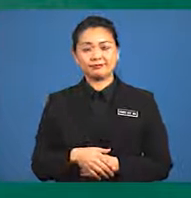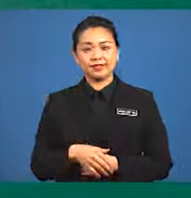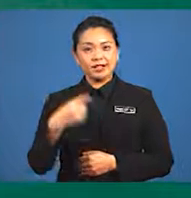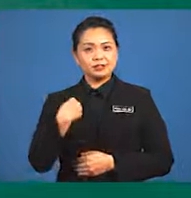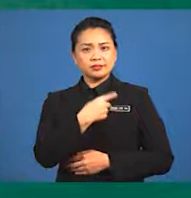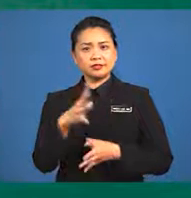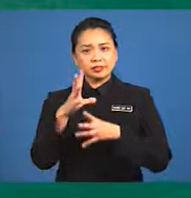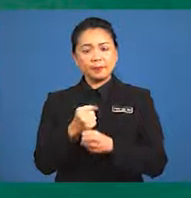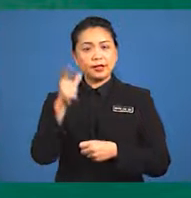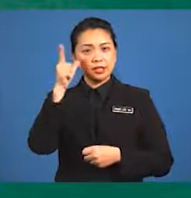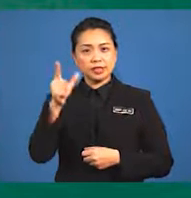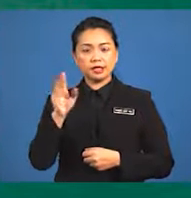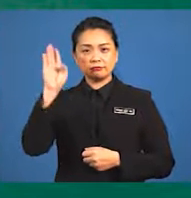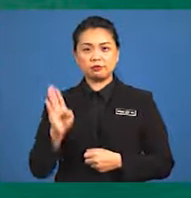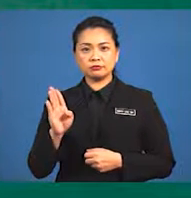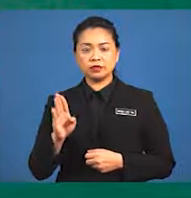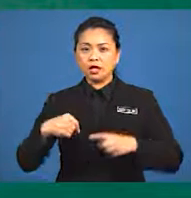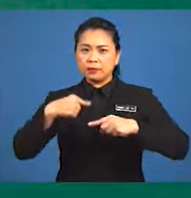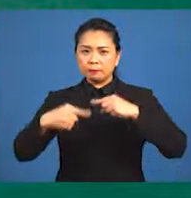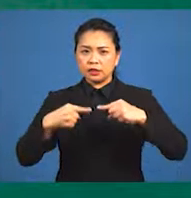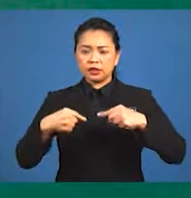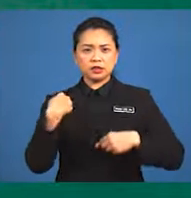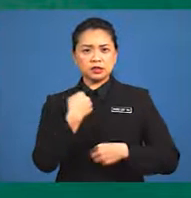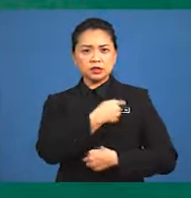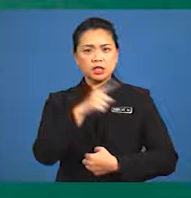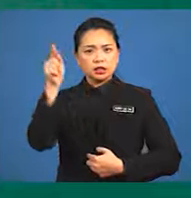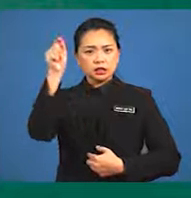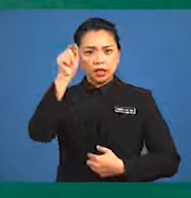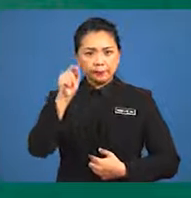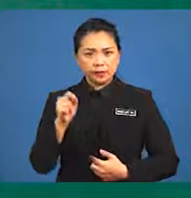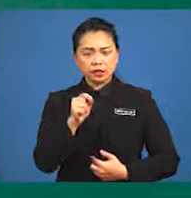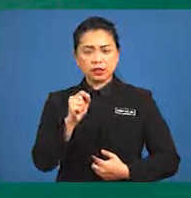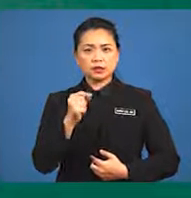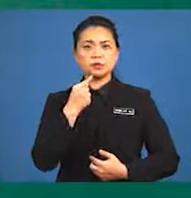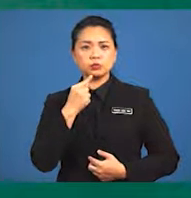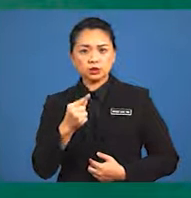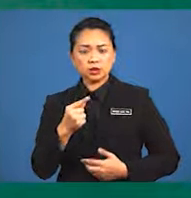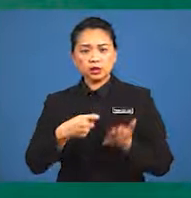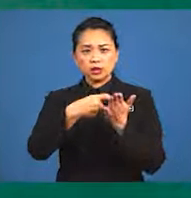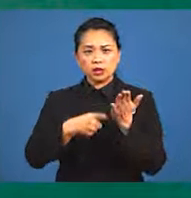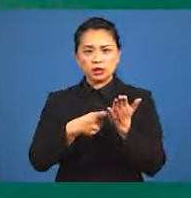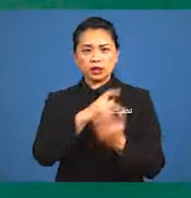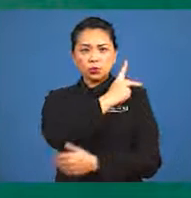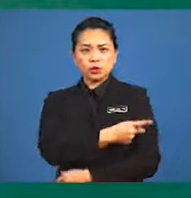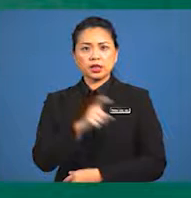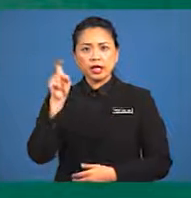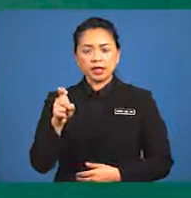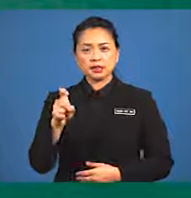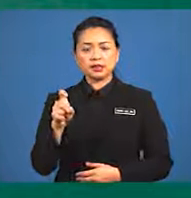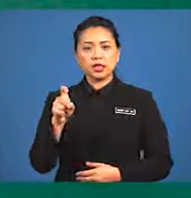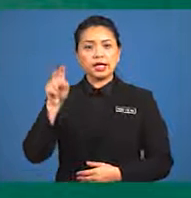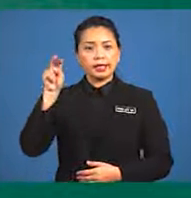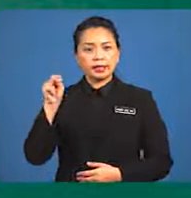Kita dapat lihat di sini bahawa apabila kita kamirkan sesuatu sebutan, nilai kuasa x iaitu n